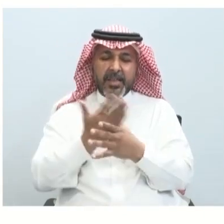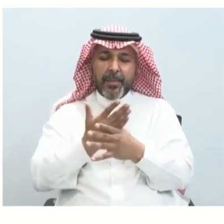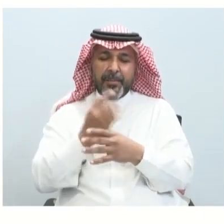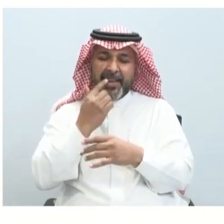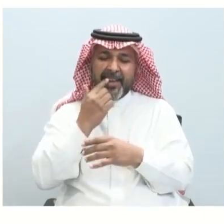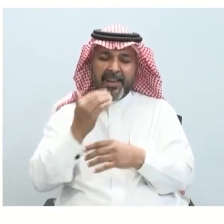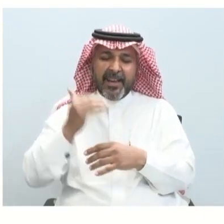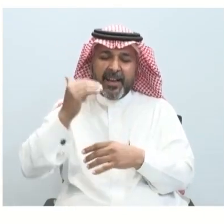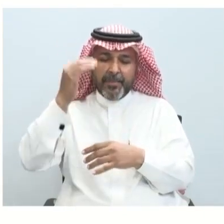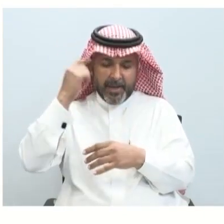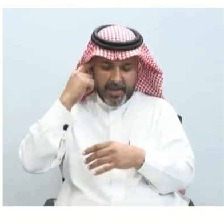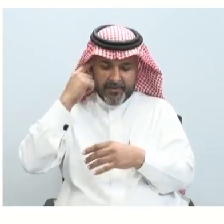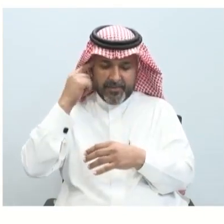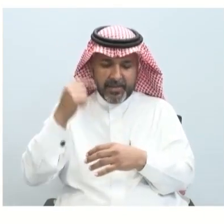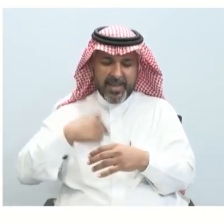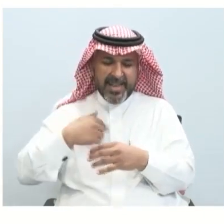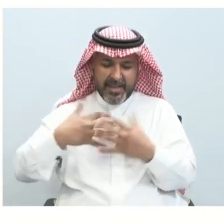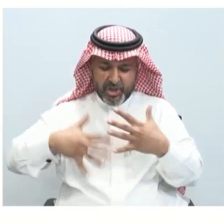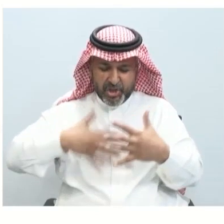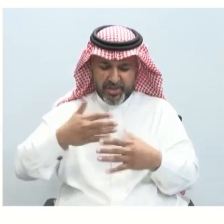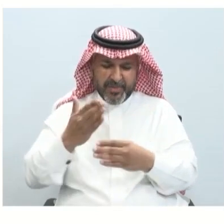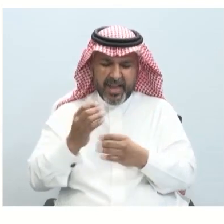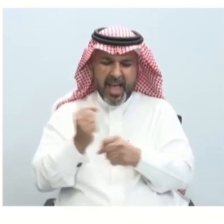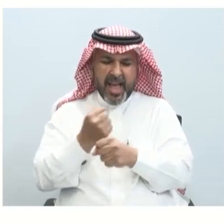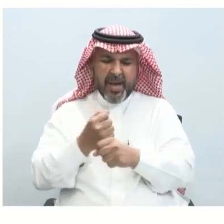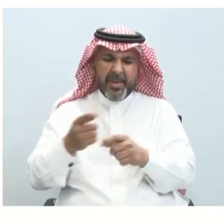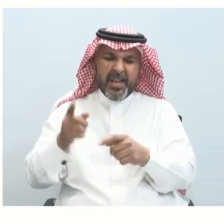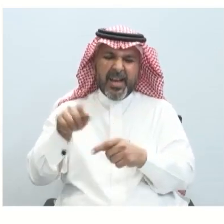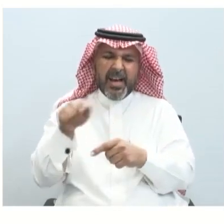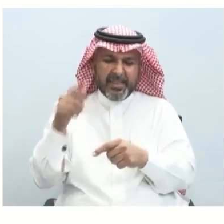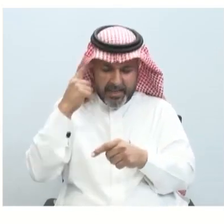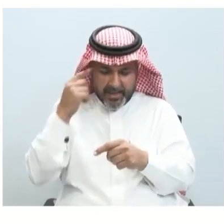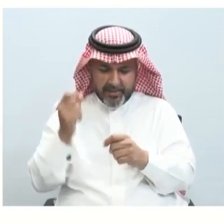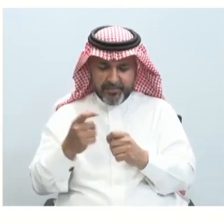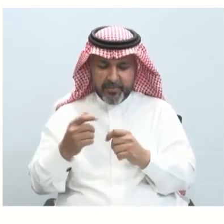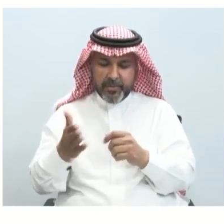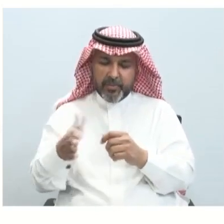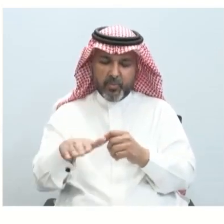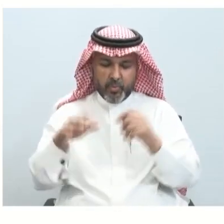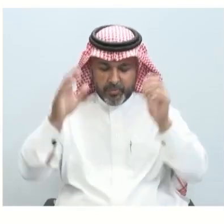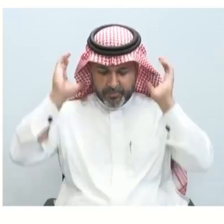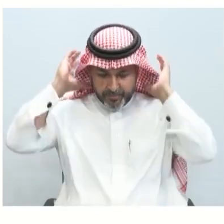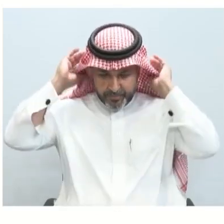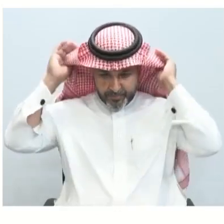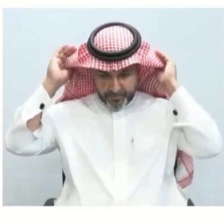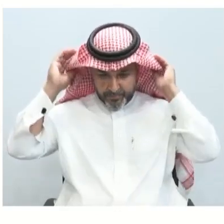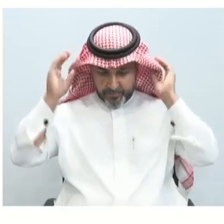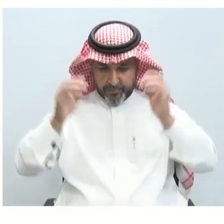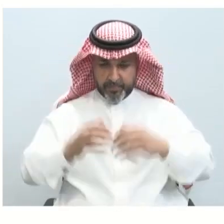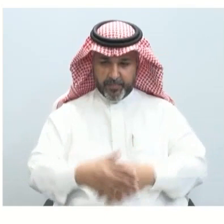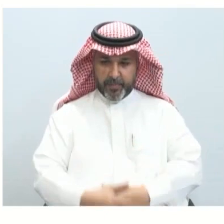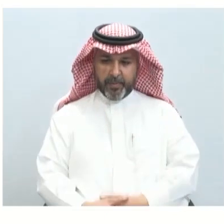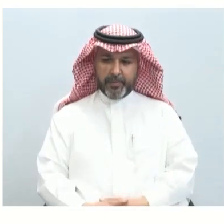هنالك فرصه لحدوث اخطاء اكثر لذلك من الممكن ان يظهر السرطان فظهور الخلايا السرطانيه يحتاج لوجود اكثر من